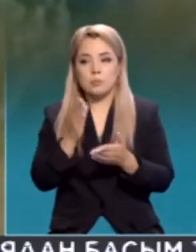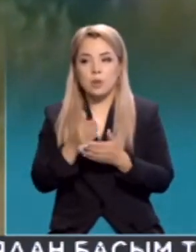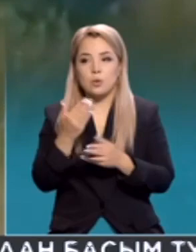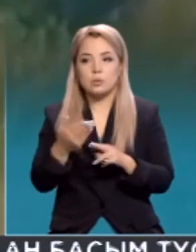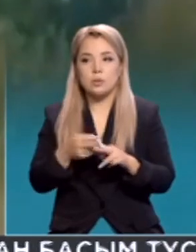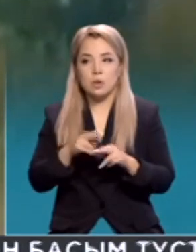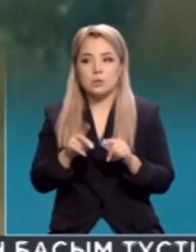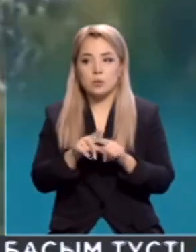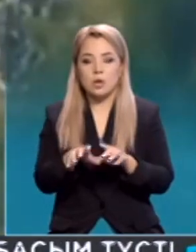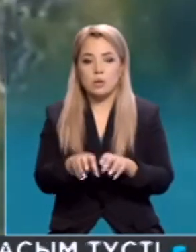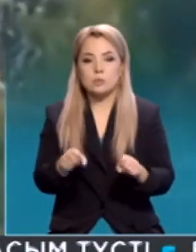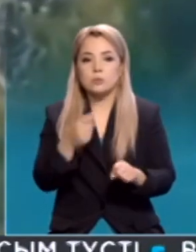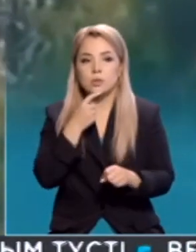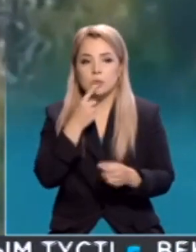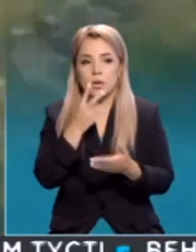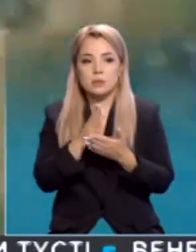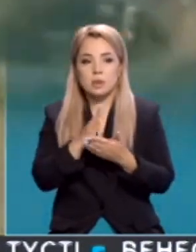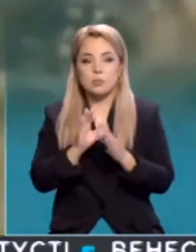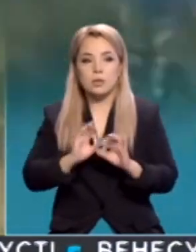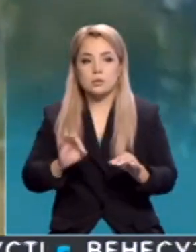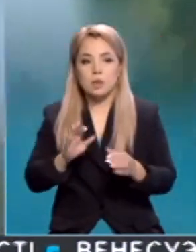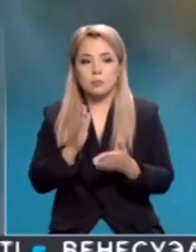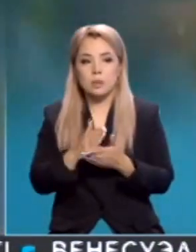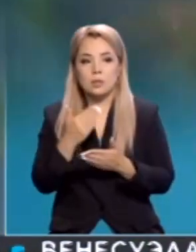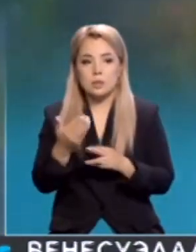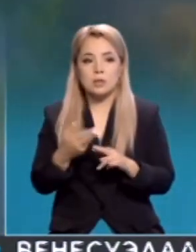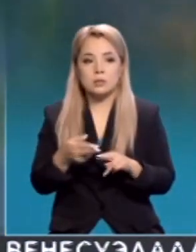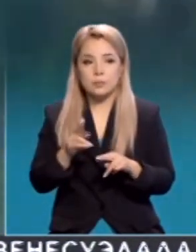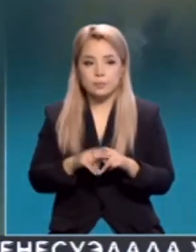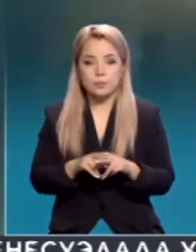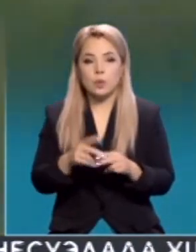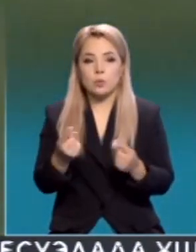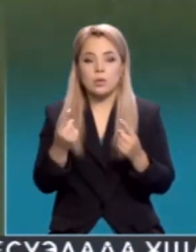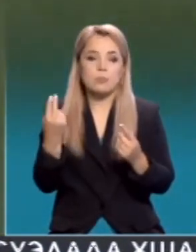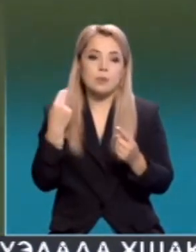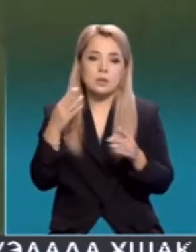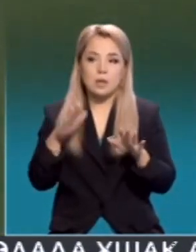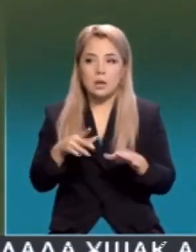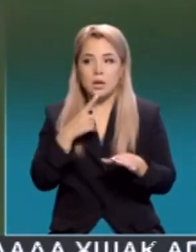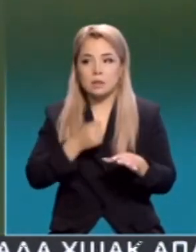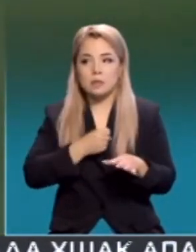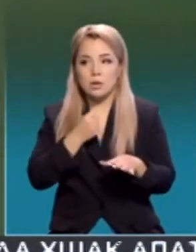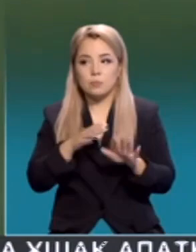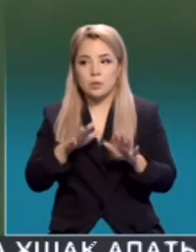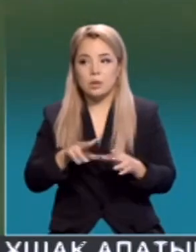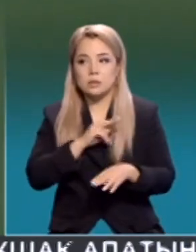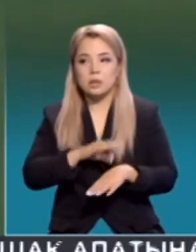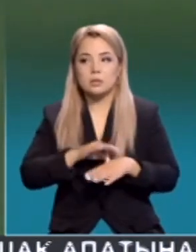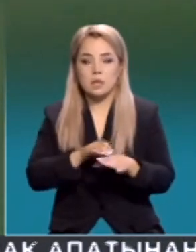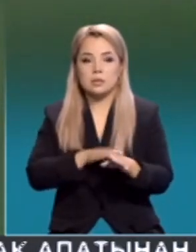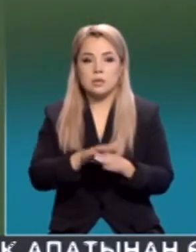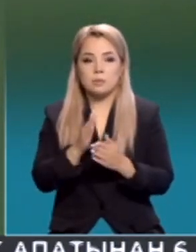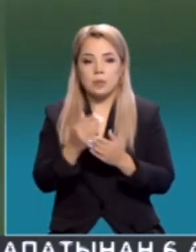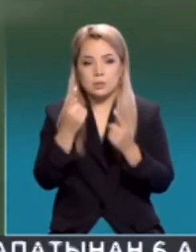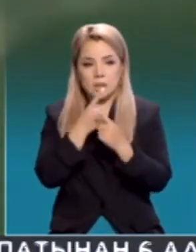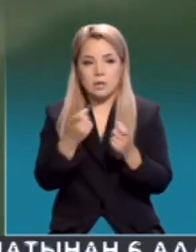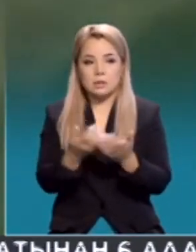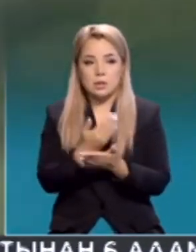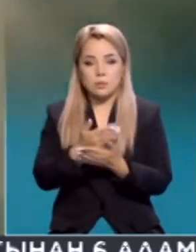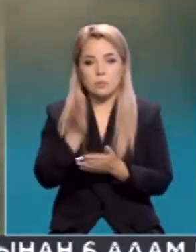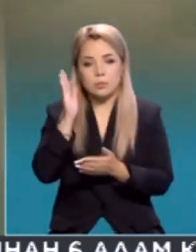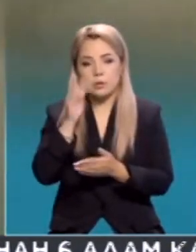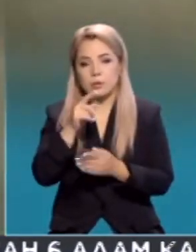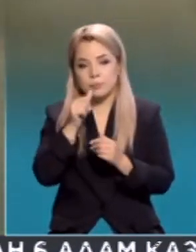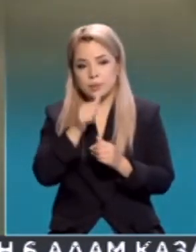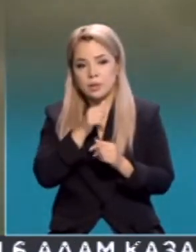оны басып алуда қиындықтарға тап болады делінген барлау мәліметінде. Ал Ұлыбританияның әскери барлау қызметінің дерегенше, алдағы айларда